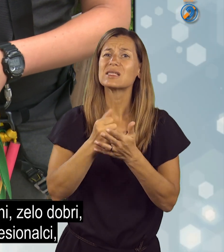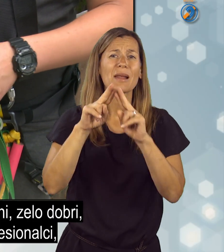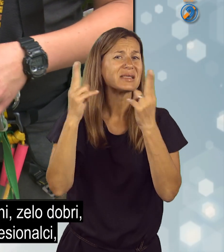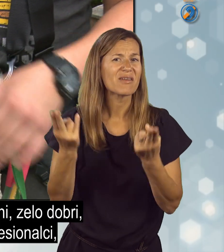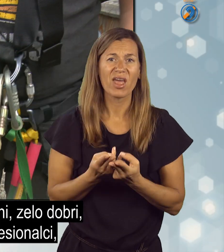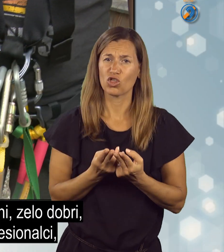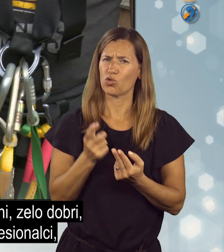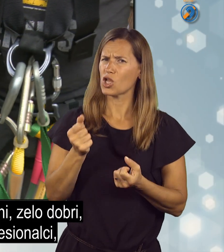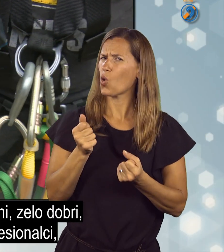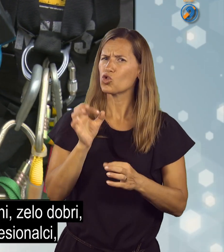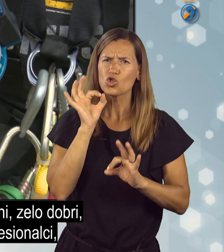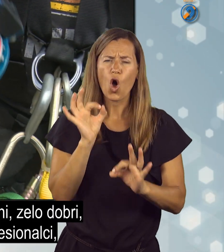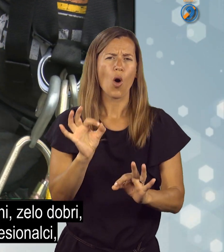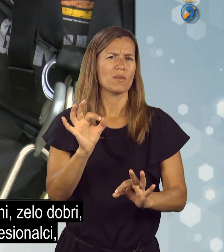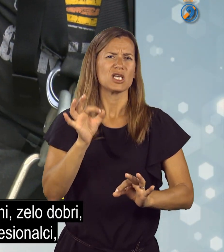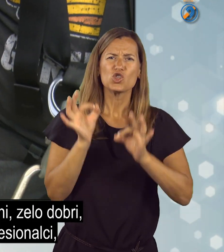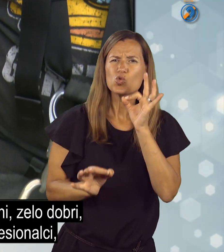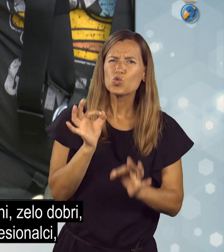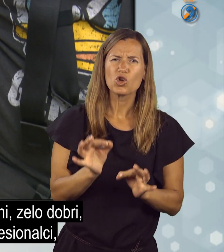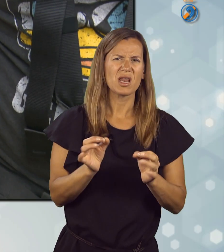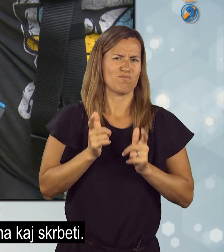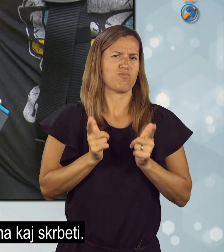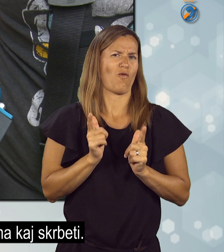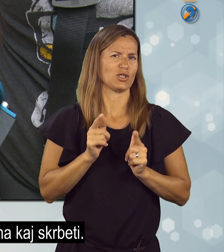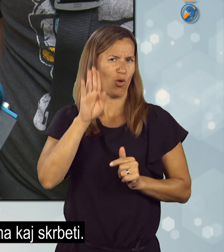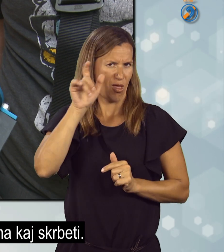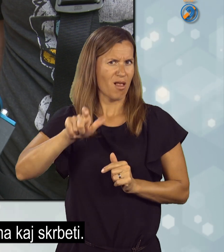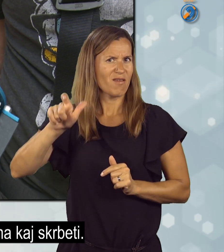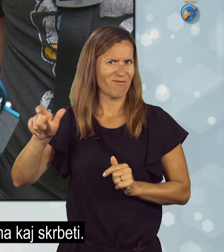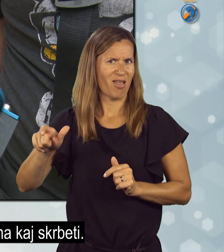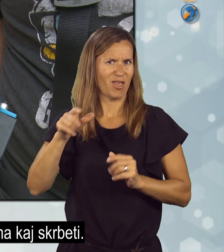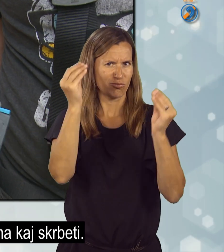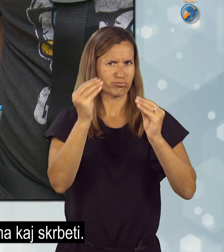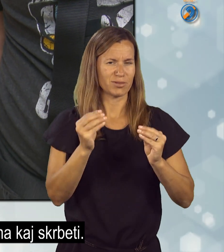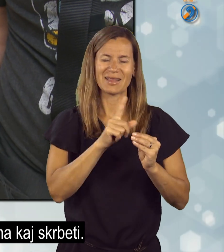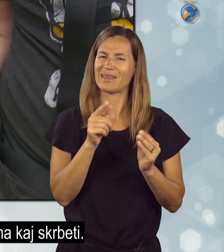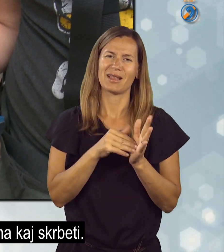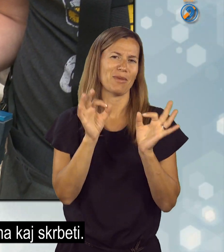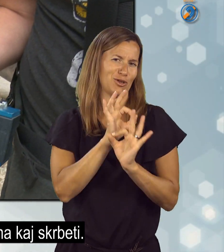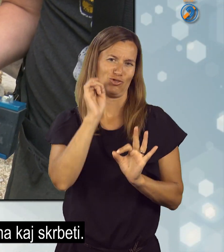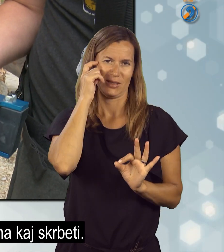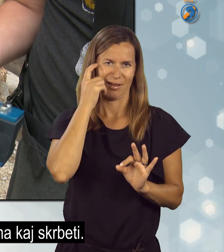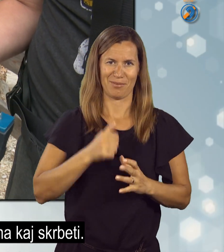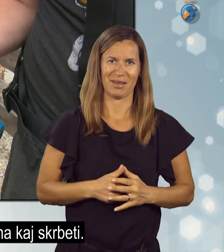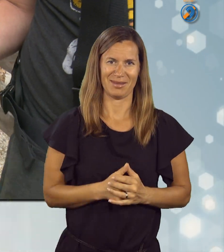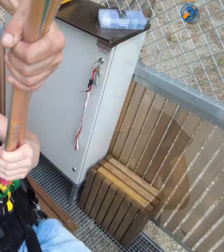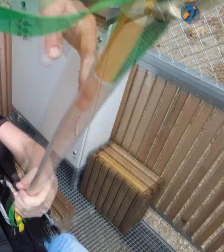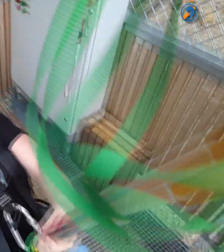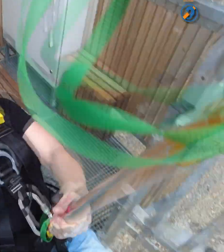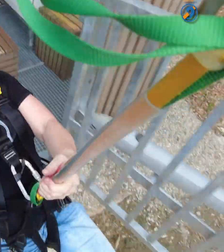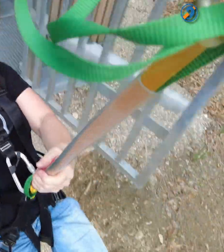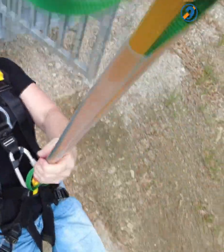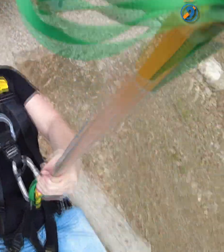izkušeni, zelo dobri, totalni profesionalci, tako da nič vas nima kaj skrbeti.